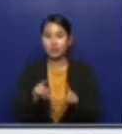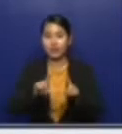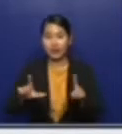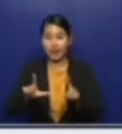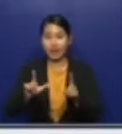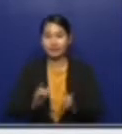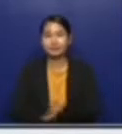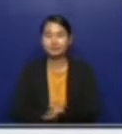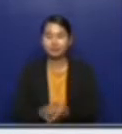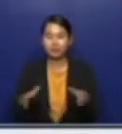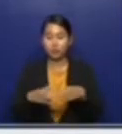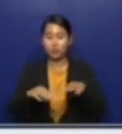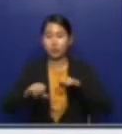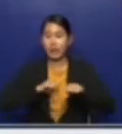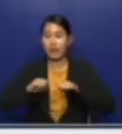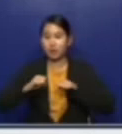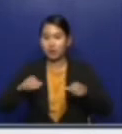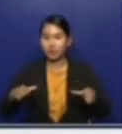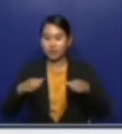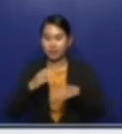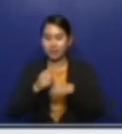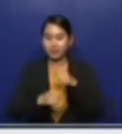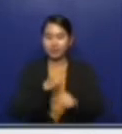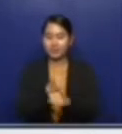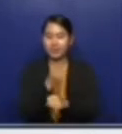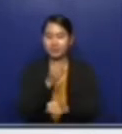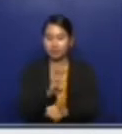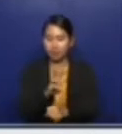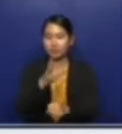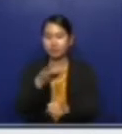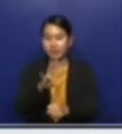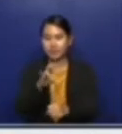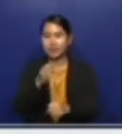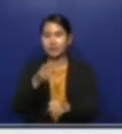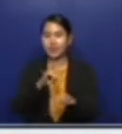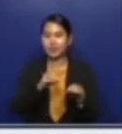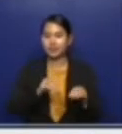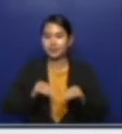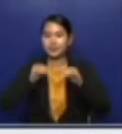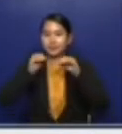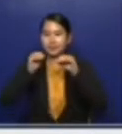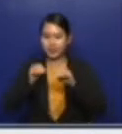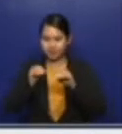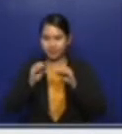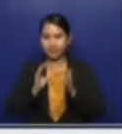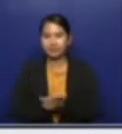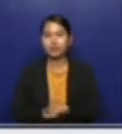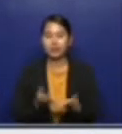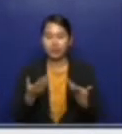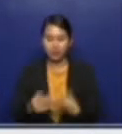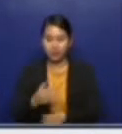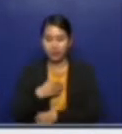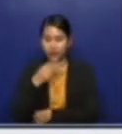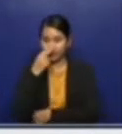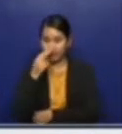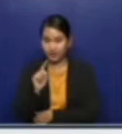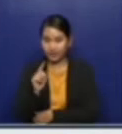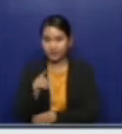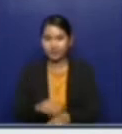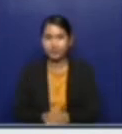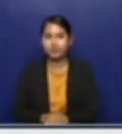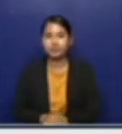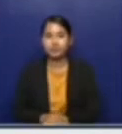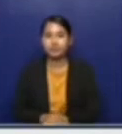เด็กรุ่นใหม่อายุ16 17 18ขยับมาอีกล้านหนึ่งเราจะเห็นตัวเลขของอนาคตให